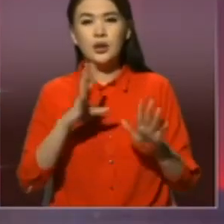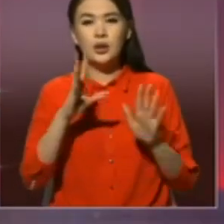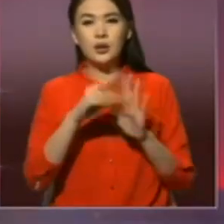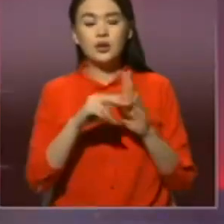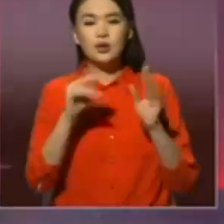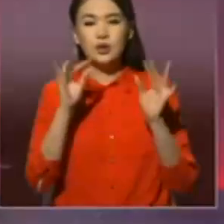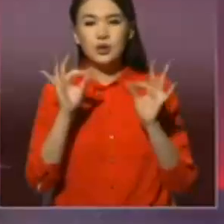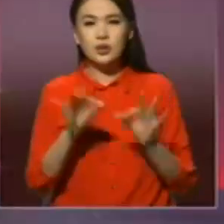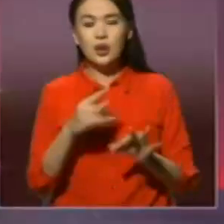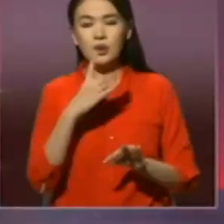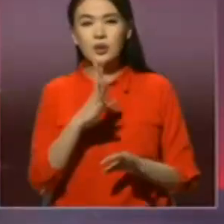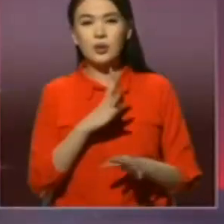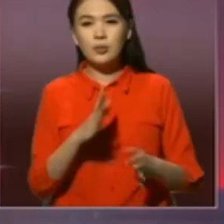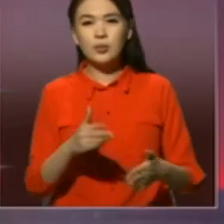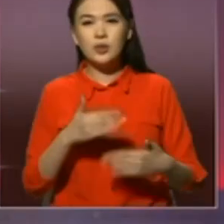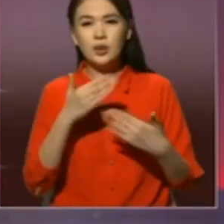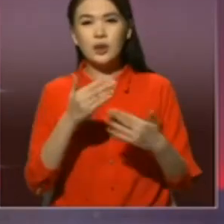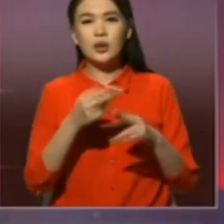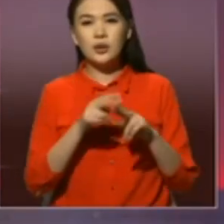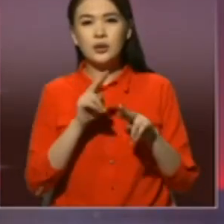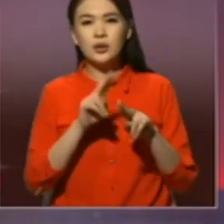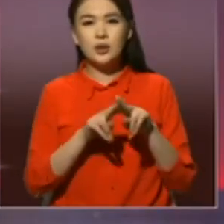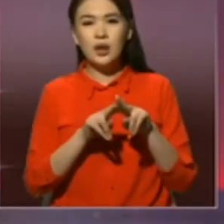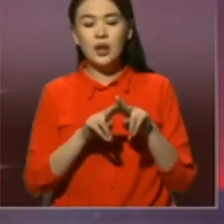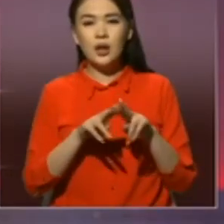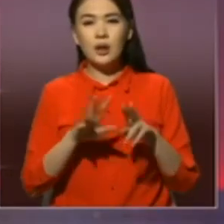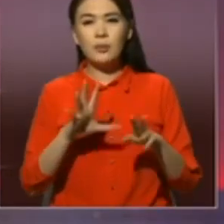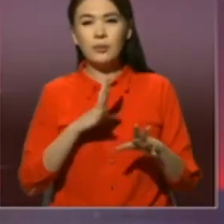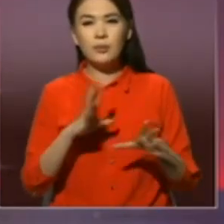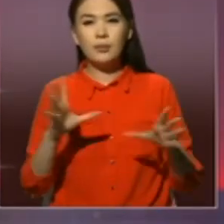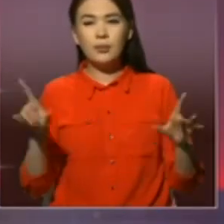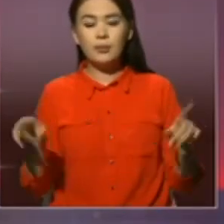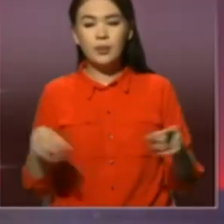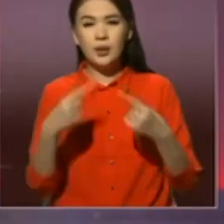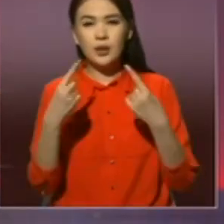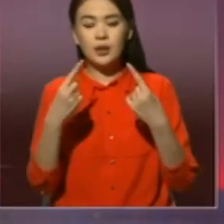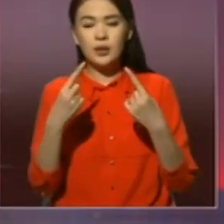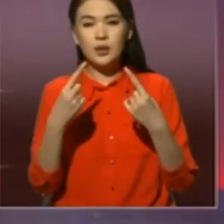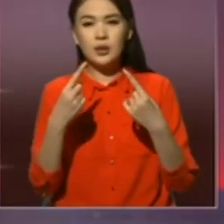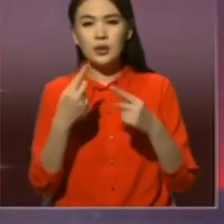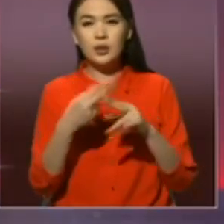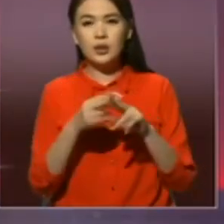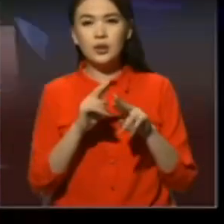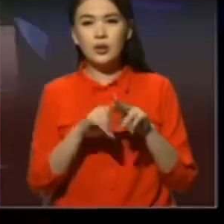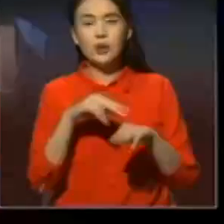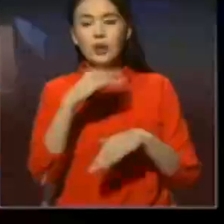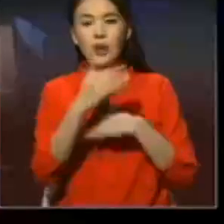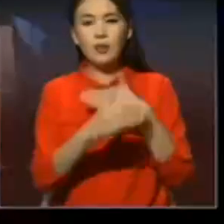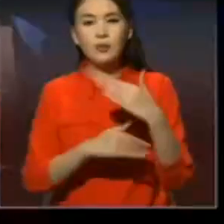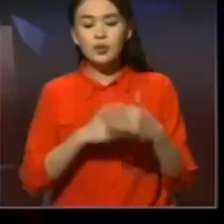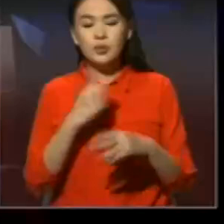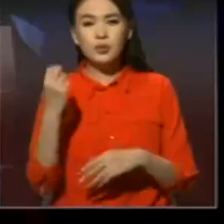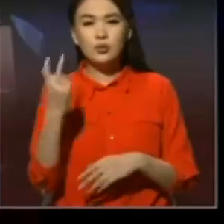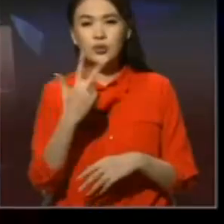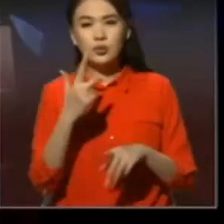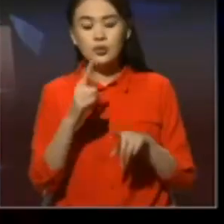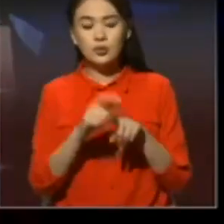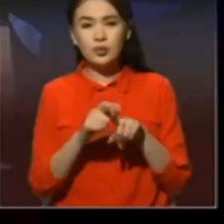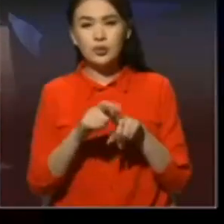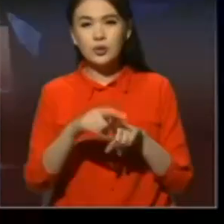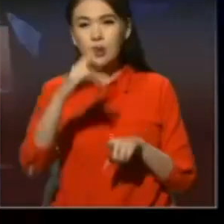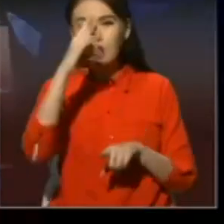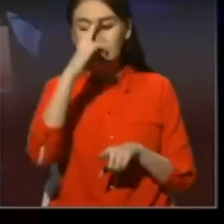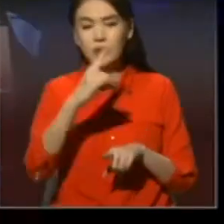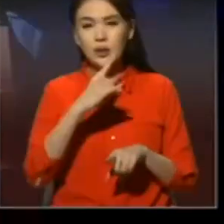жаңа басында өзіңіз айтып кеттіңіз, тақырыптың өзі бірлік, тұрақтылық, даму деген үш сөз бұл қазақ үшін